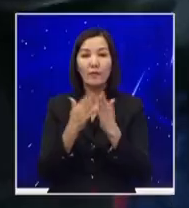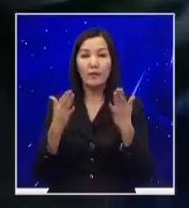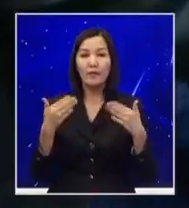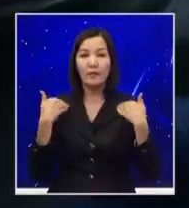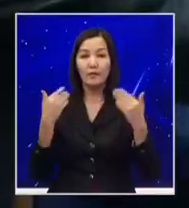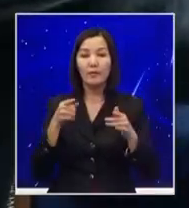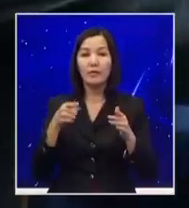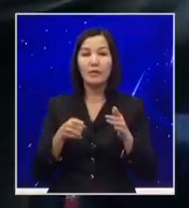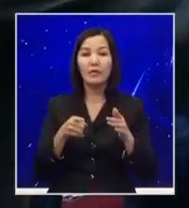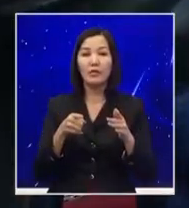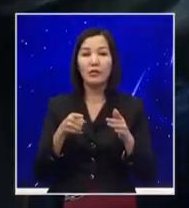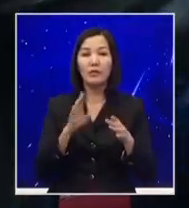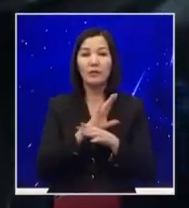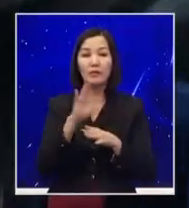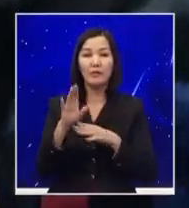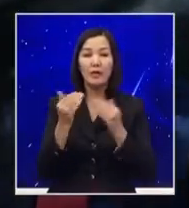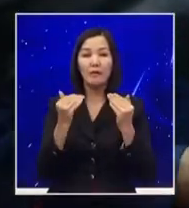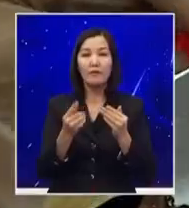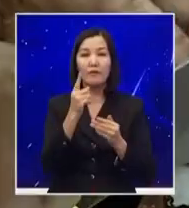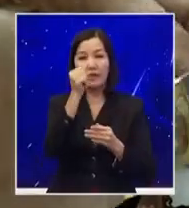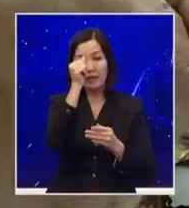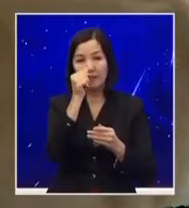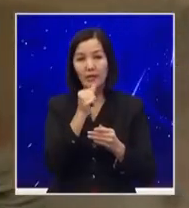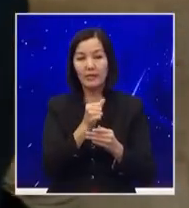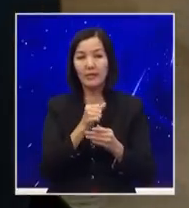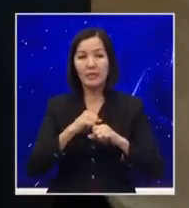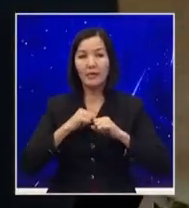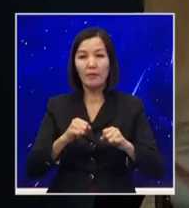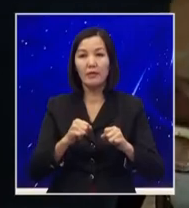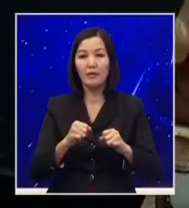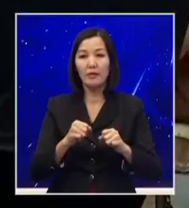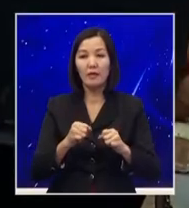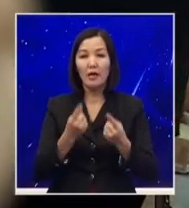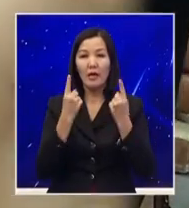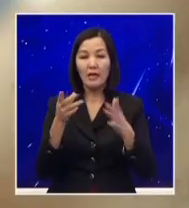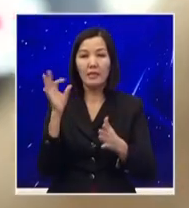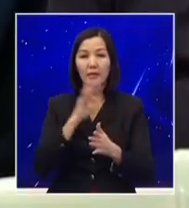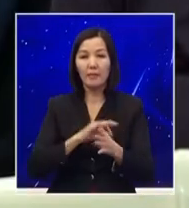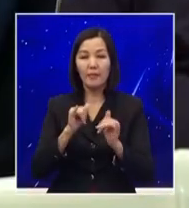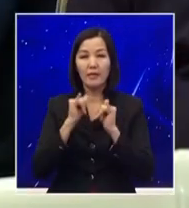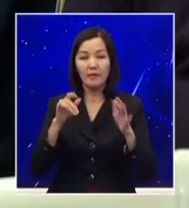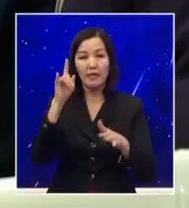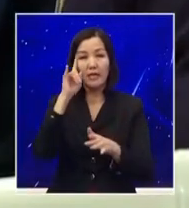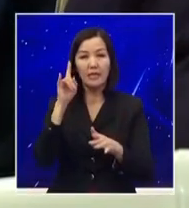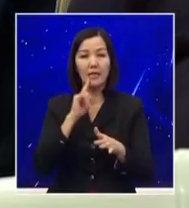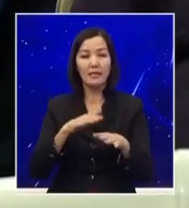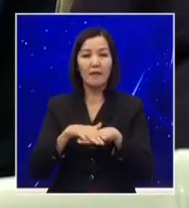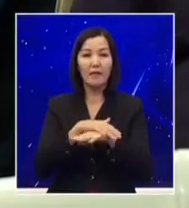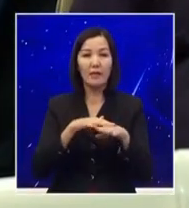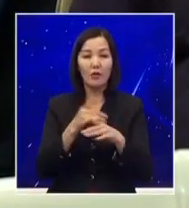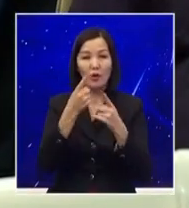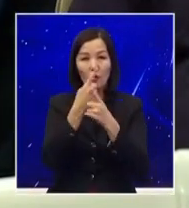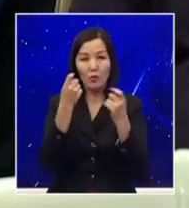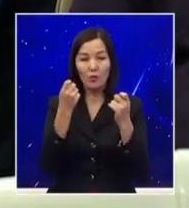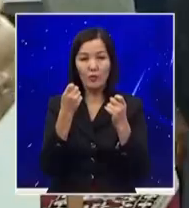летописей в 1000 экземпляров ушел всего месяц. И теперь о Батыре, внесшем неоценимый вклад в процветание казахского народа, узнают